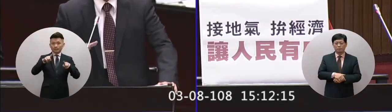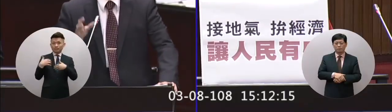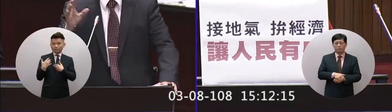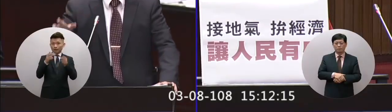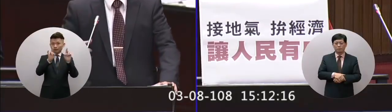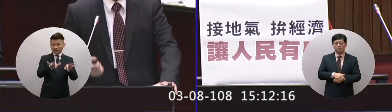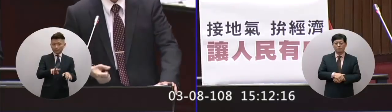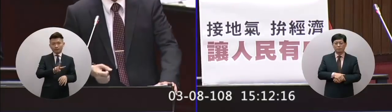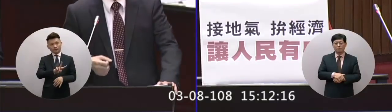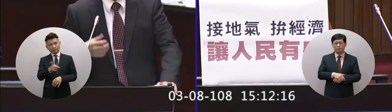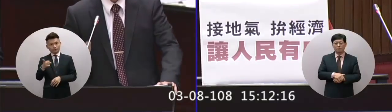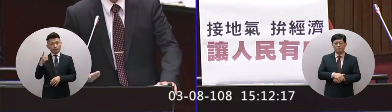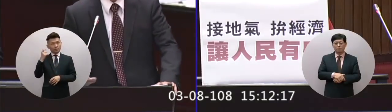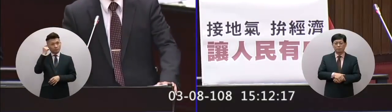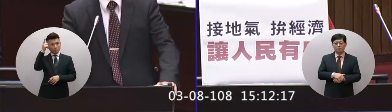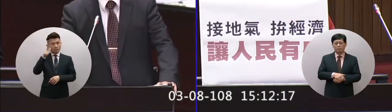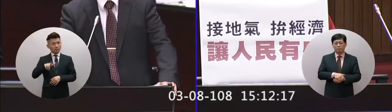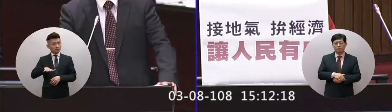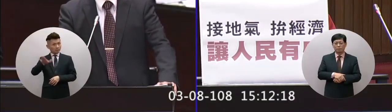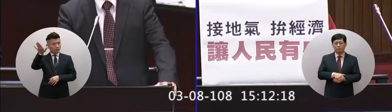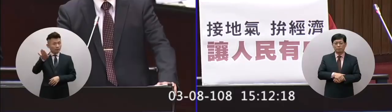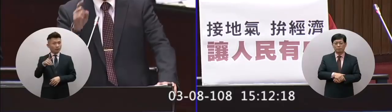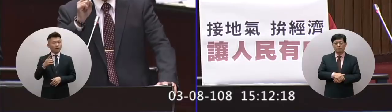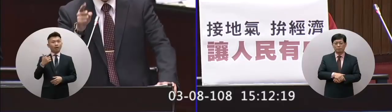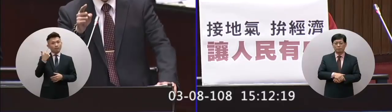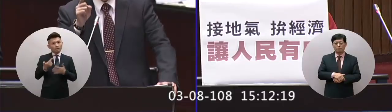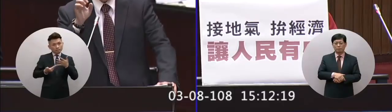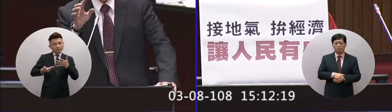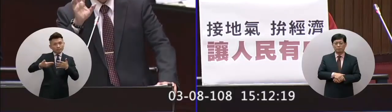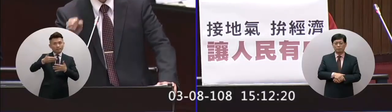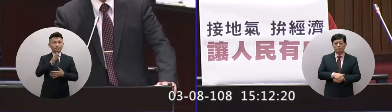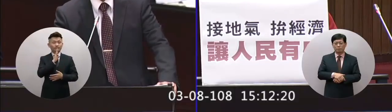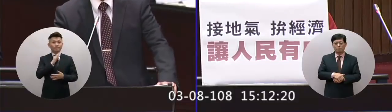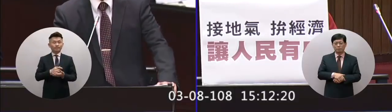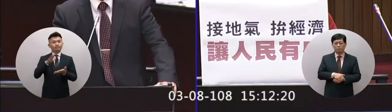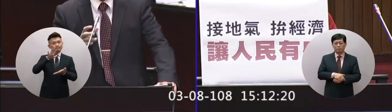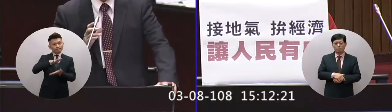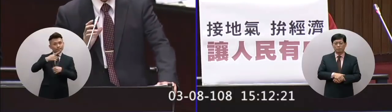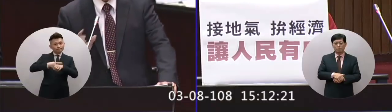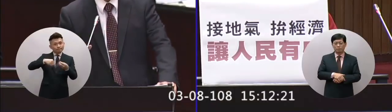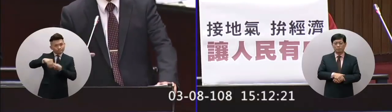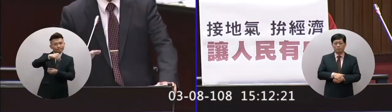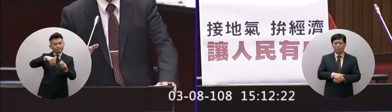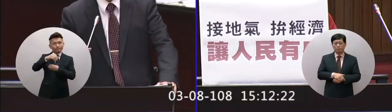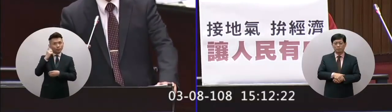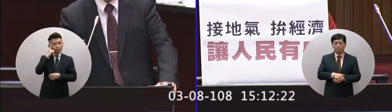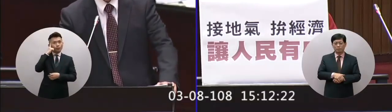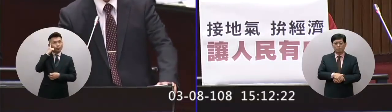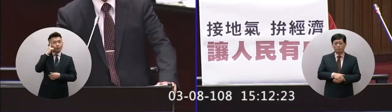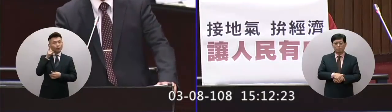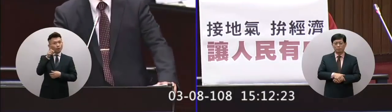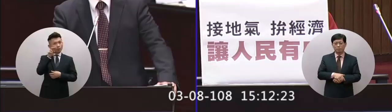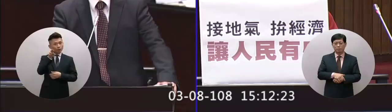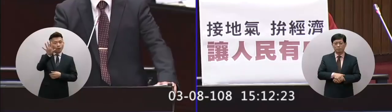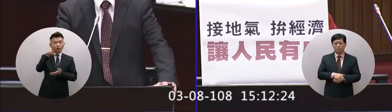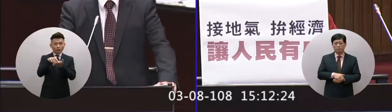化，安尼来大家个听较有较会落安尼。吼，所以讲阮会来有弹性，啊，吼大家感觉感受到讲看会到